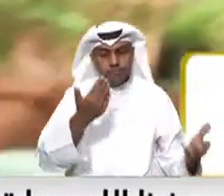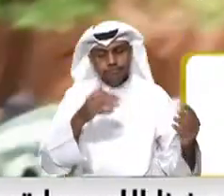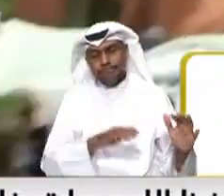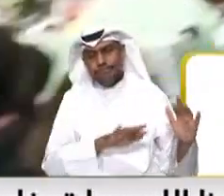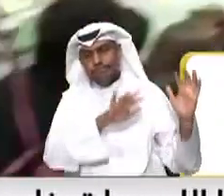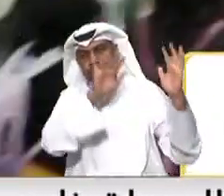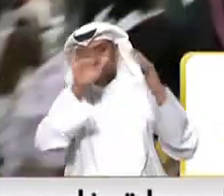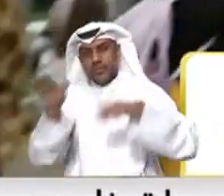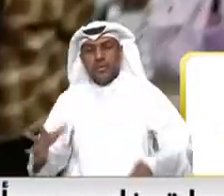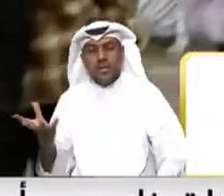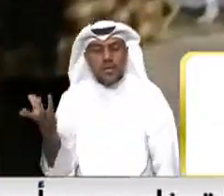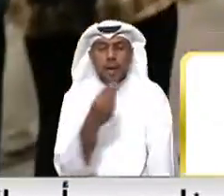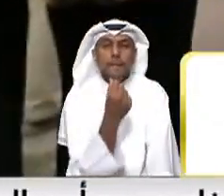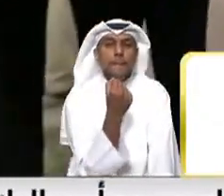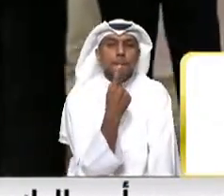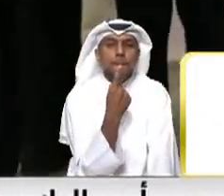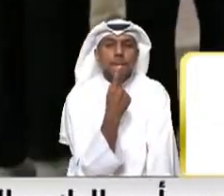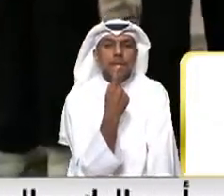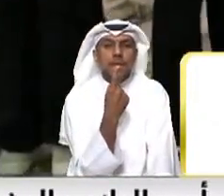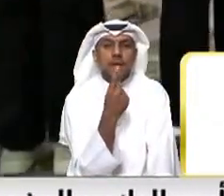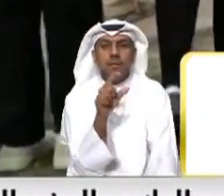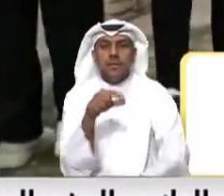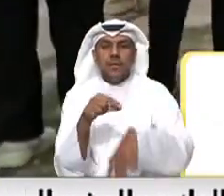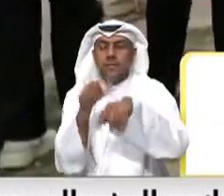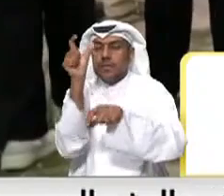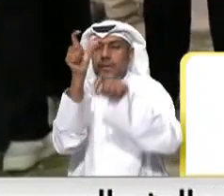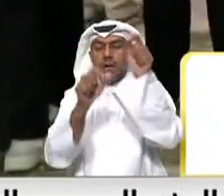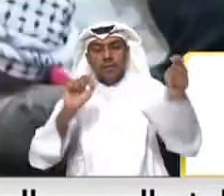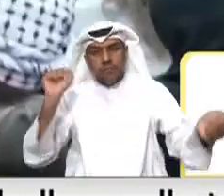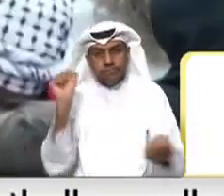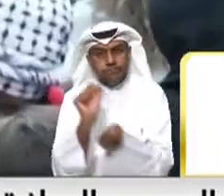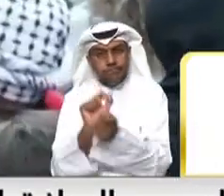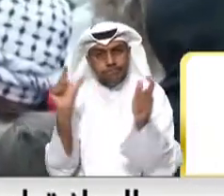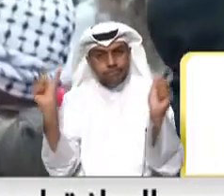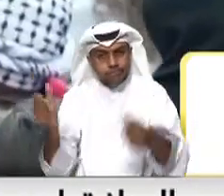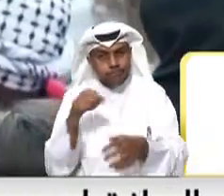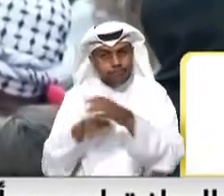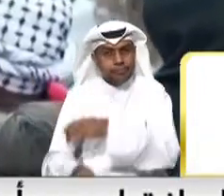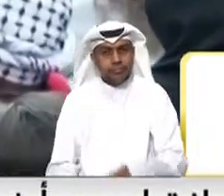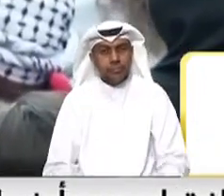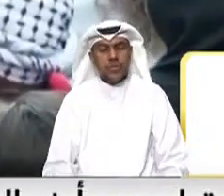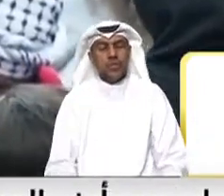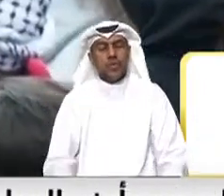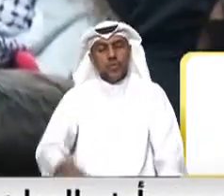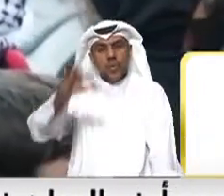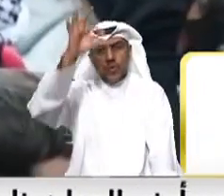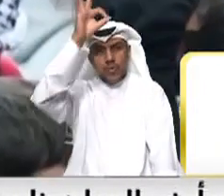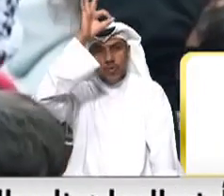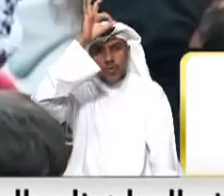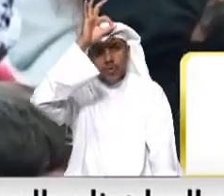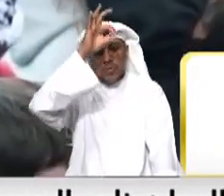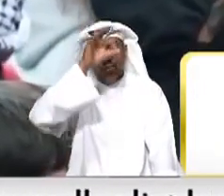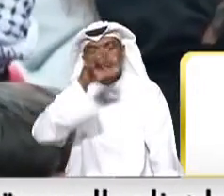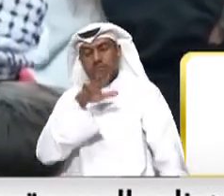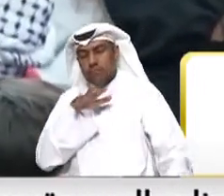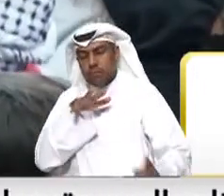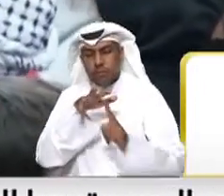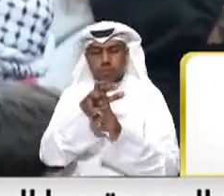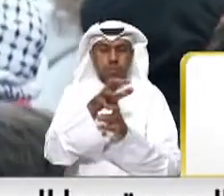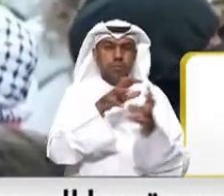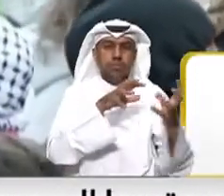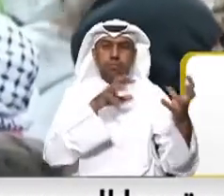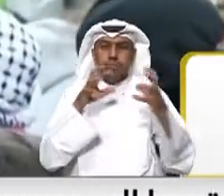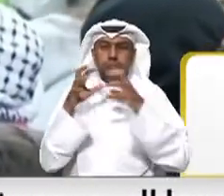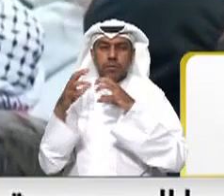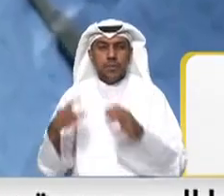100 شخص في حرم جامعه تكساس وسط اشتباكات بين الشرطه والمتظاهرين المؤيدين للفلسطينيين وفي